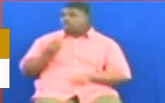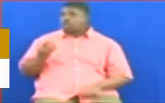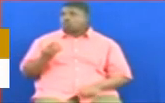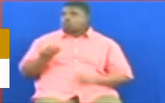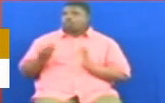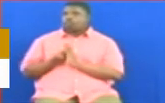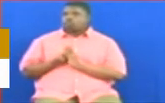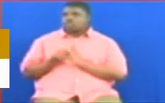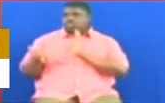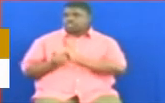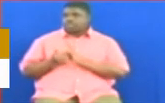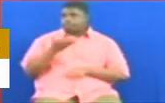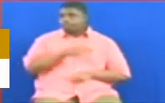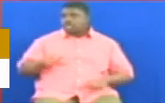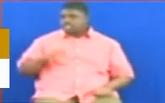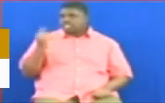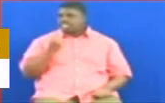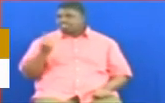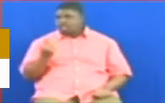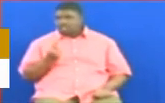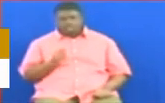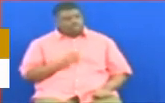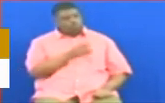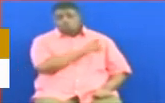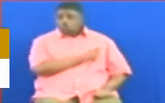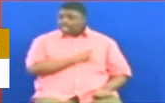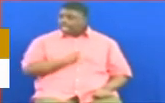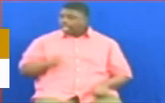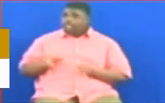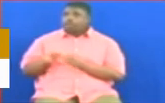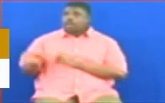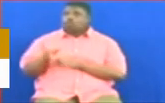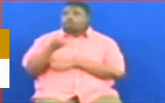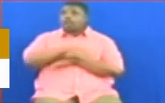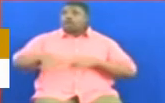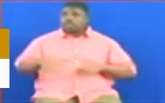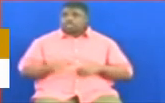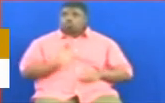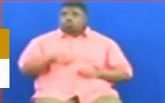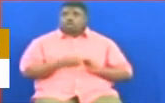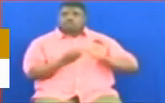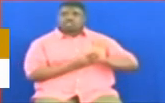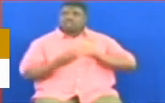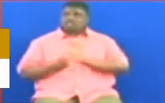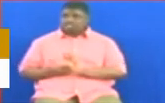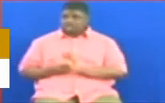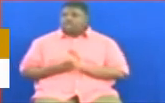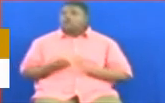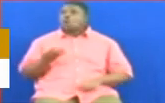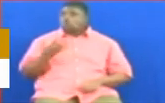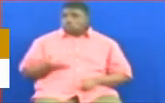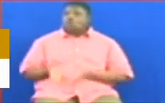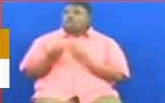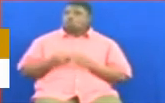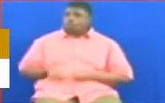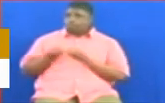ya kitaifa na ukanda maalum wa bahari wa mwaka 1999 ambayo imetoa uwezo wa taifa kutumia maeneo ya bahari na